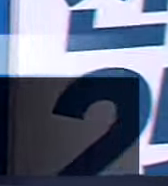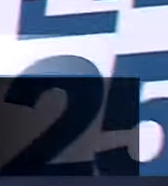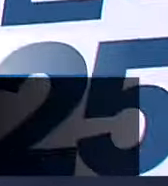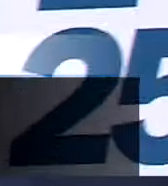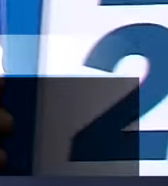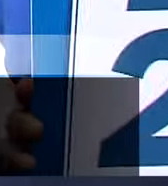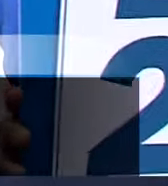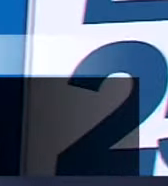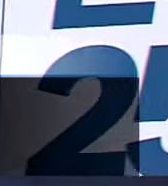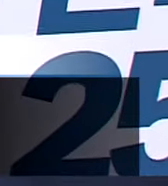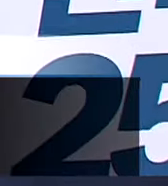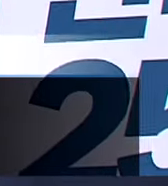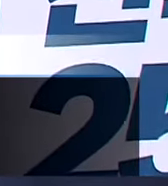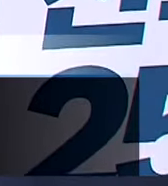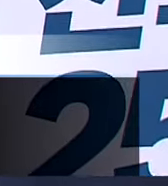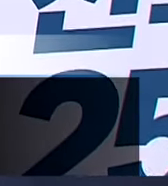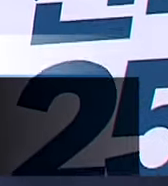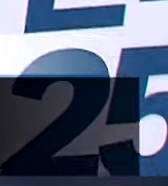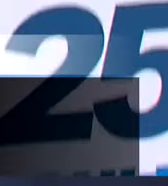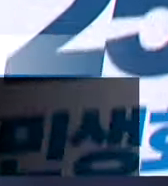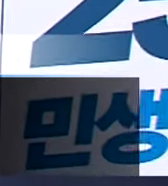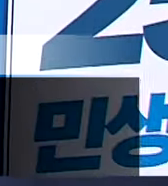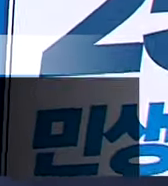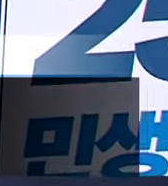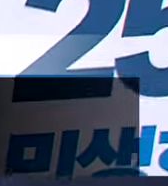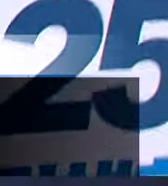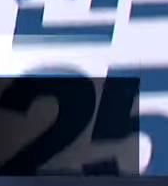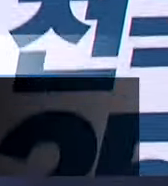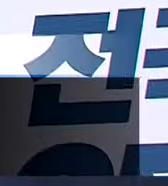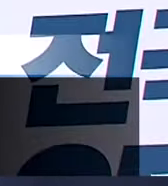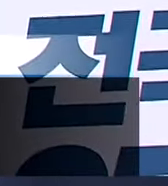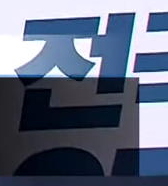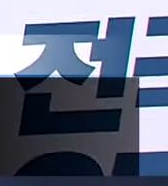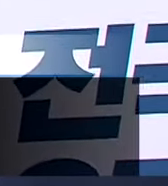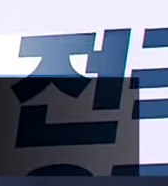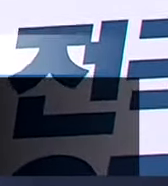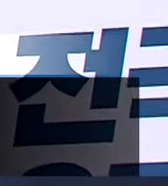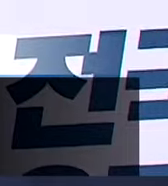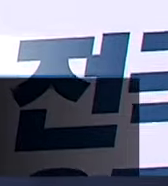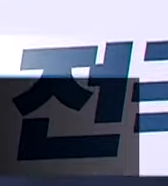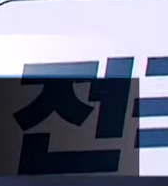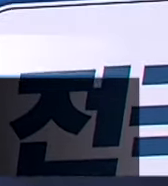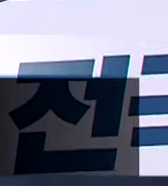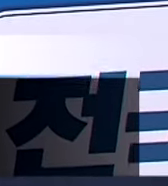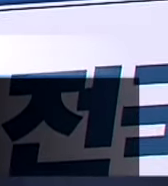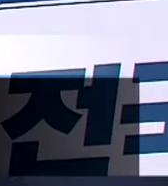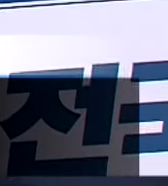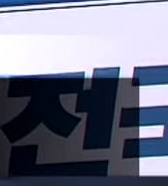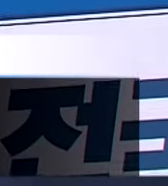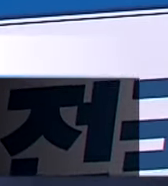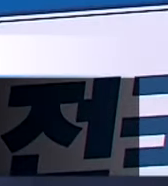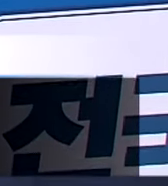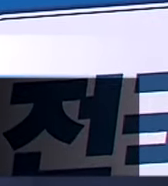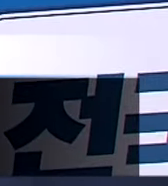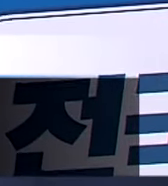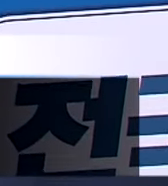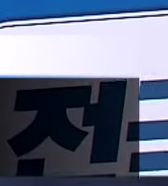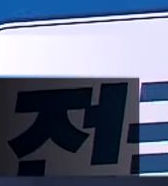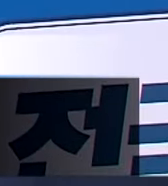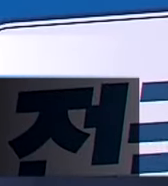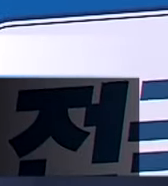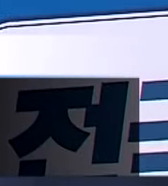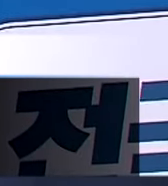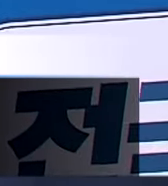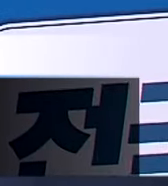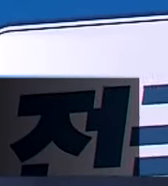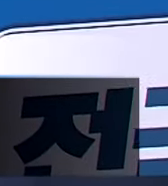평균 100만원의 민생회복지원금 지급을 제안합니다. 기초생활수급자와 차상위 계층 같은